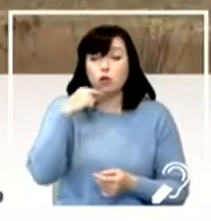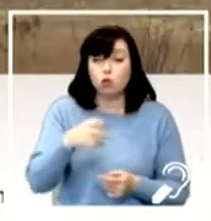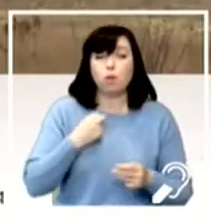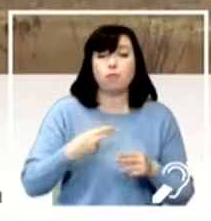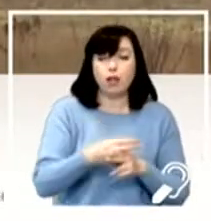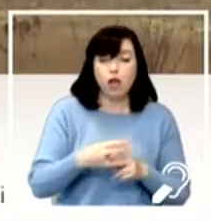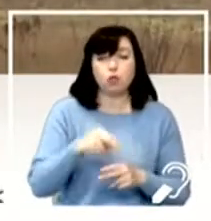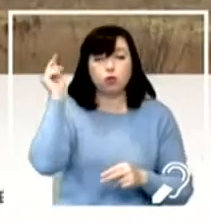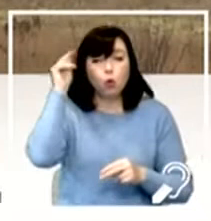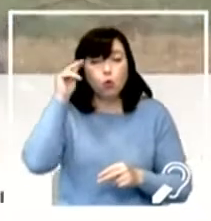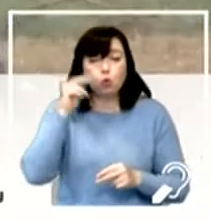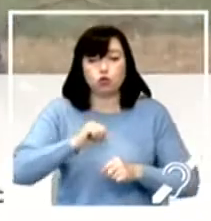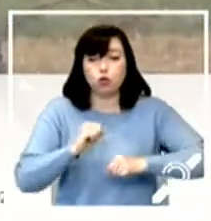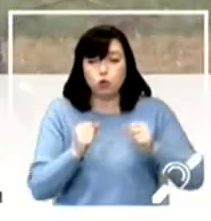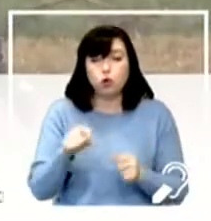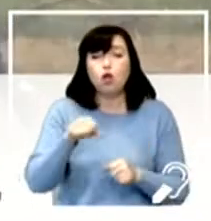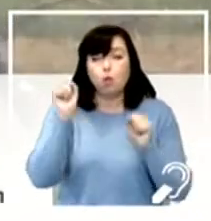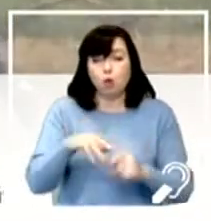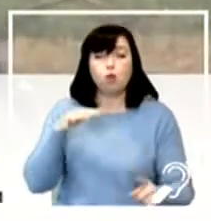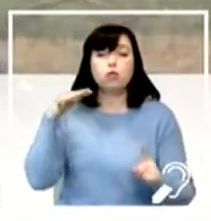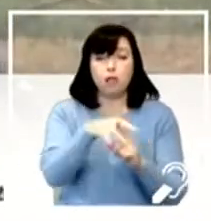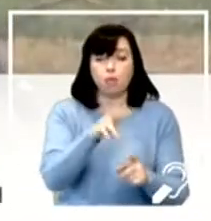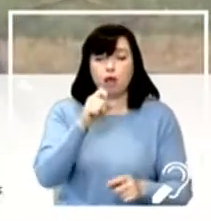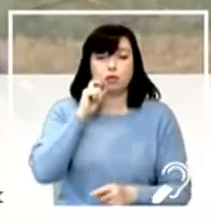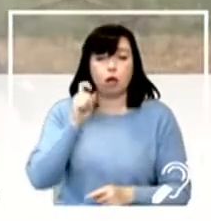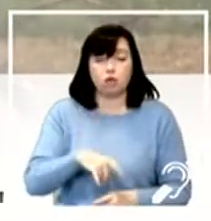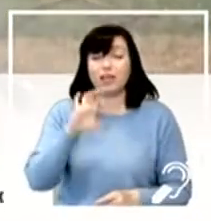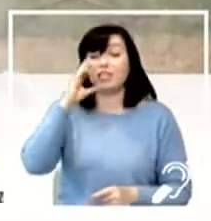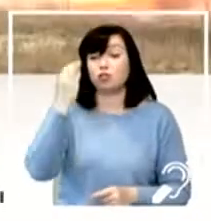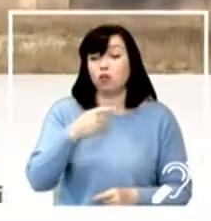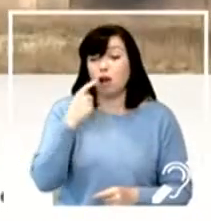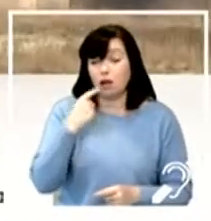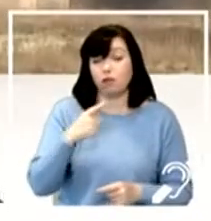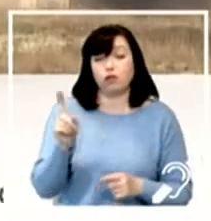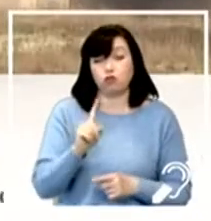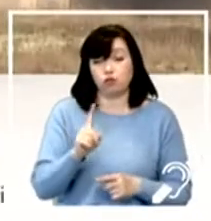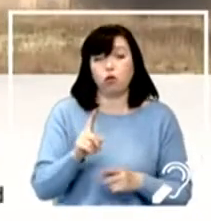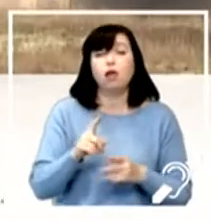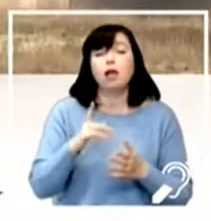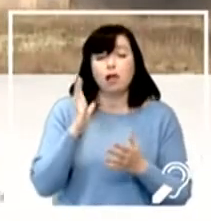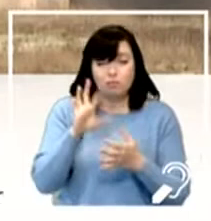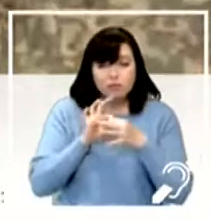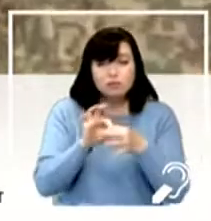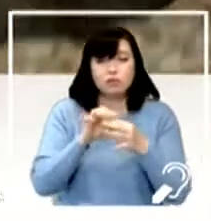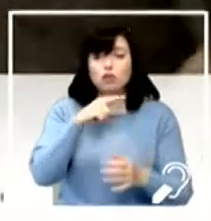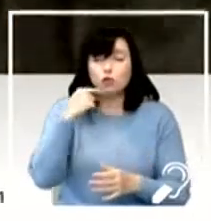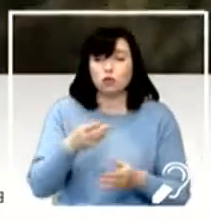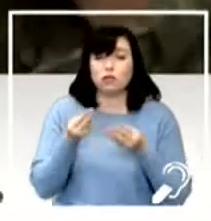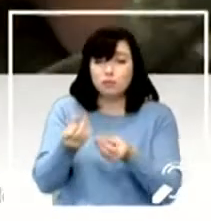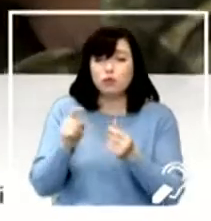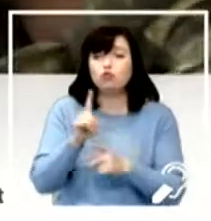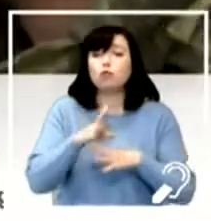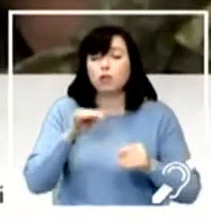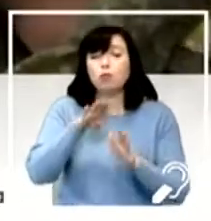belaruși formează grupuri de luptă care ar putea ataca Ucraina. Statele Unite mențin canale de comunicare deschise cu Rusia pentru a preveni o degenerare